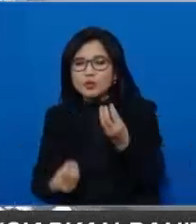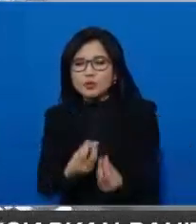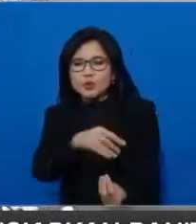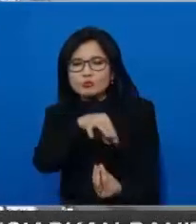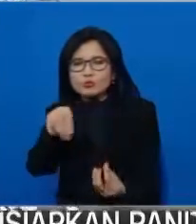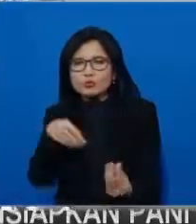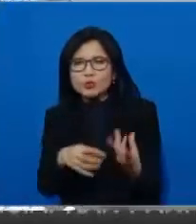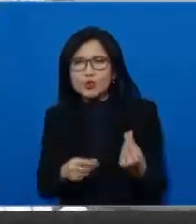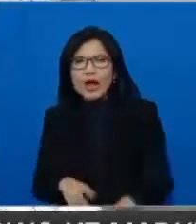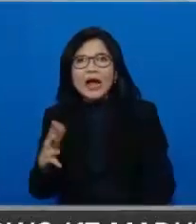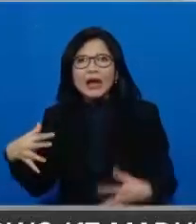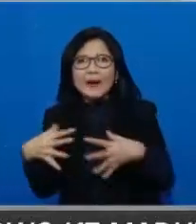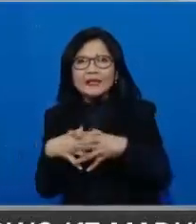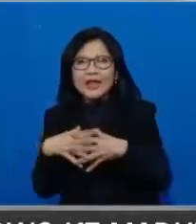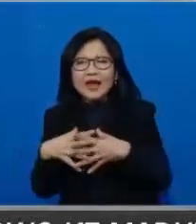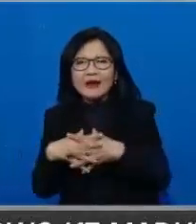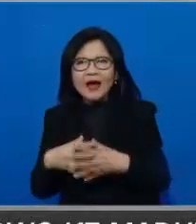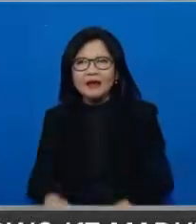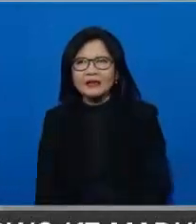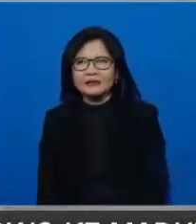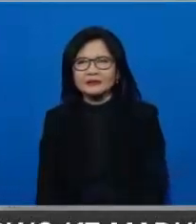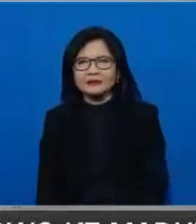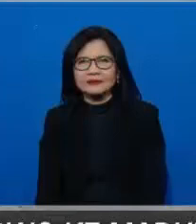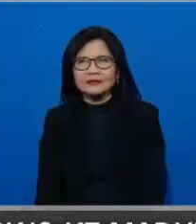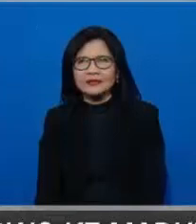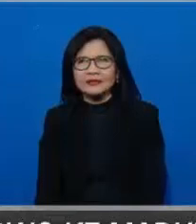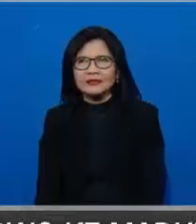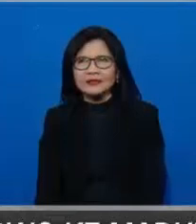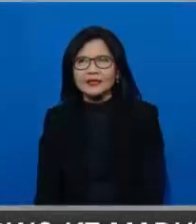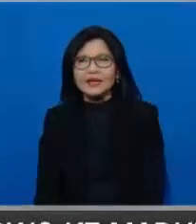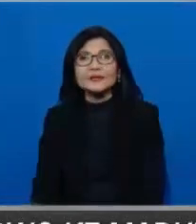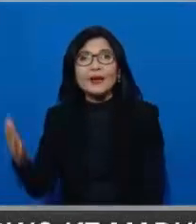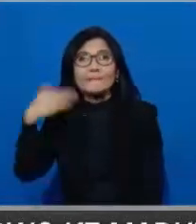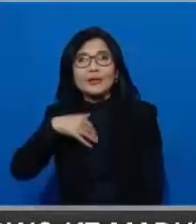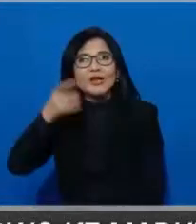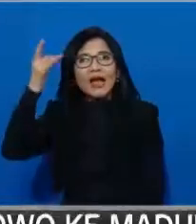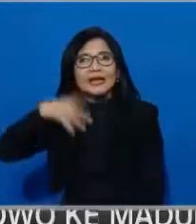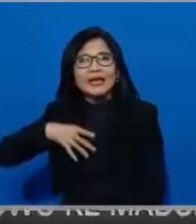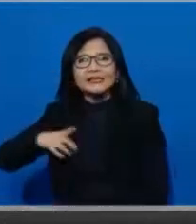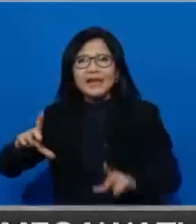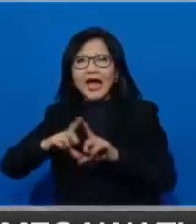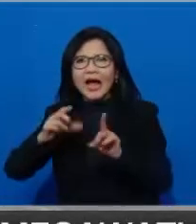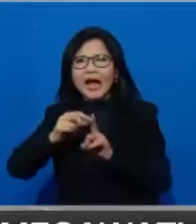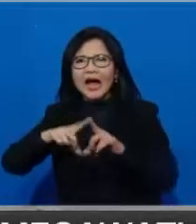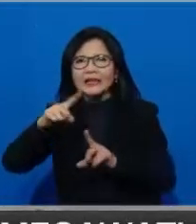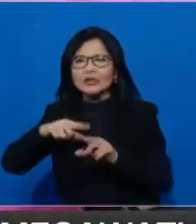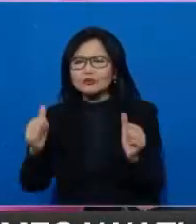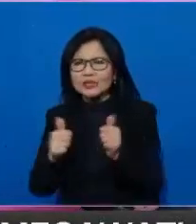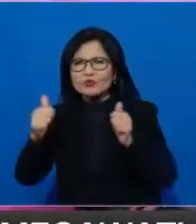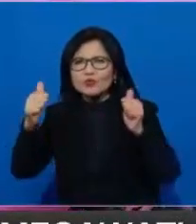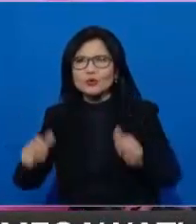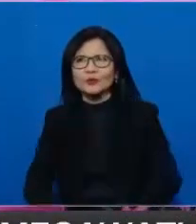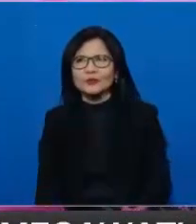ada yang agraria juga kan. Jadi kayak masuk ke desa adat kayak gitu, itu tuh seru itu masuknya.